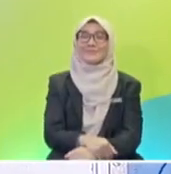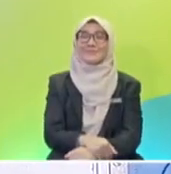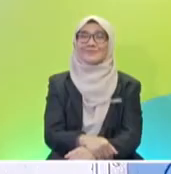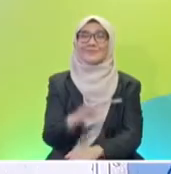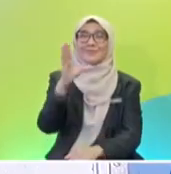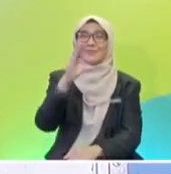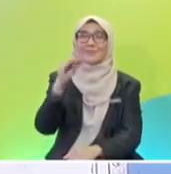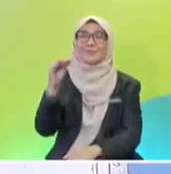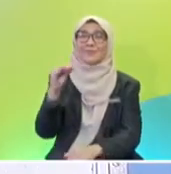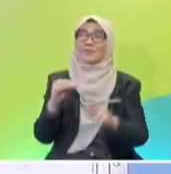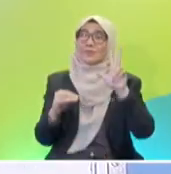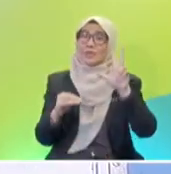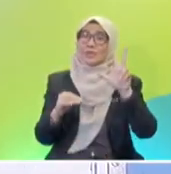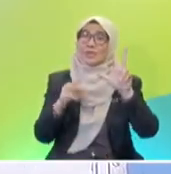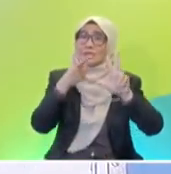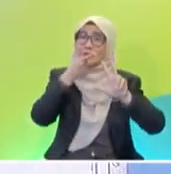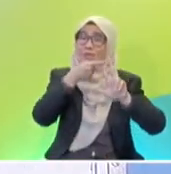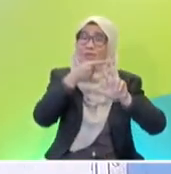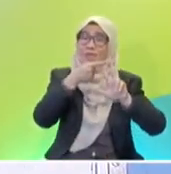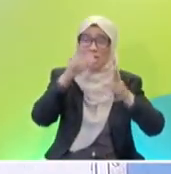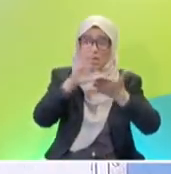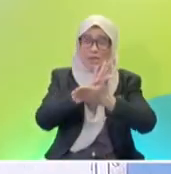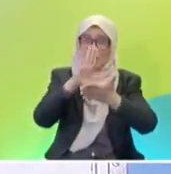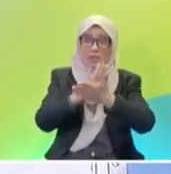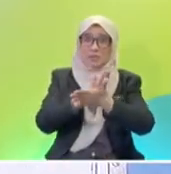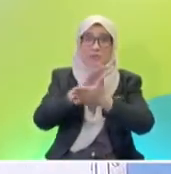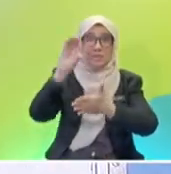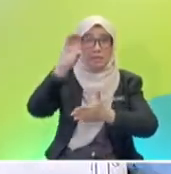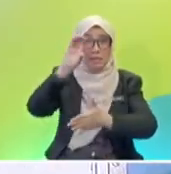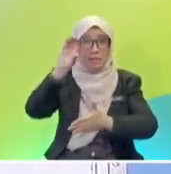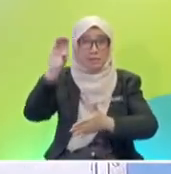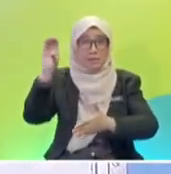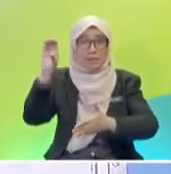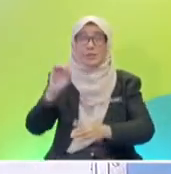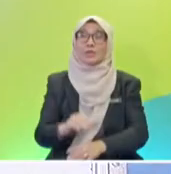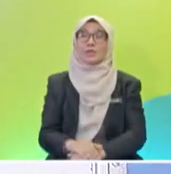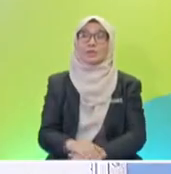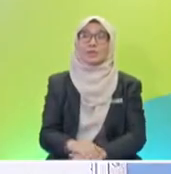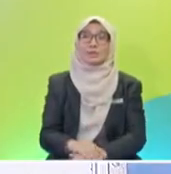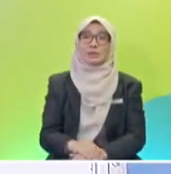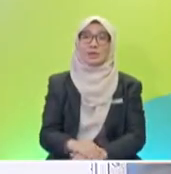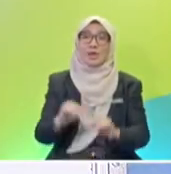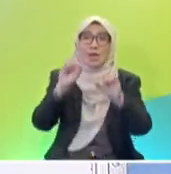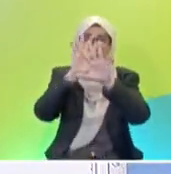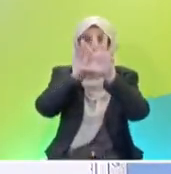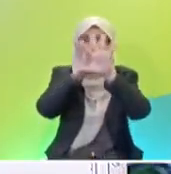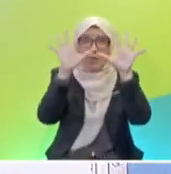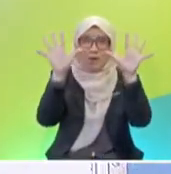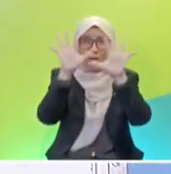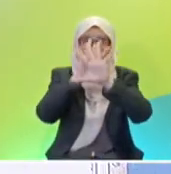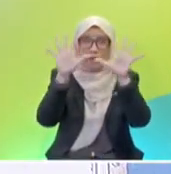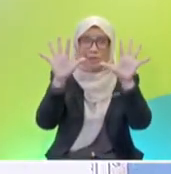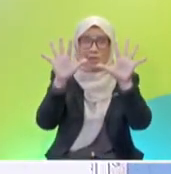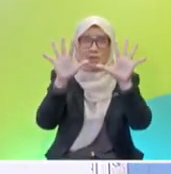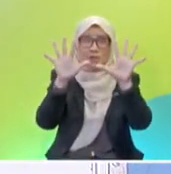dan yang terakhir iaitu kertas tebal. Kertas tebal. Yang ini saya ingat bayang-bayangnya jelas cantik nampak bentuk bunga